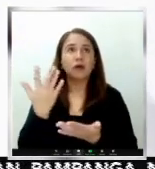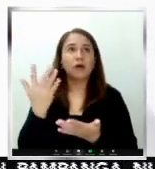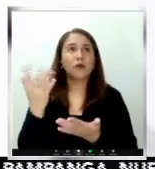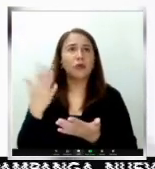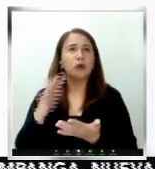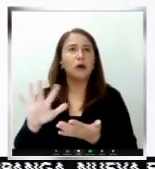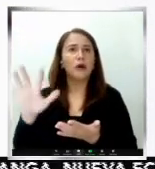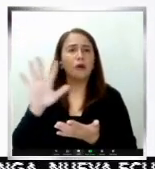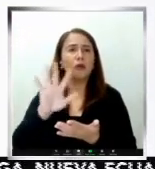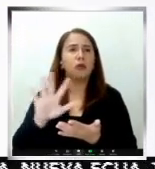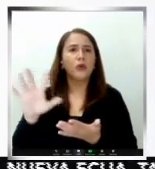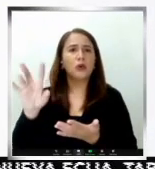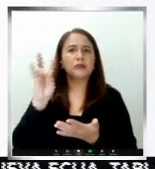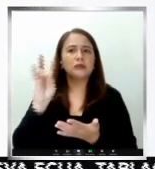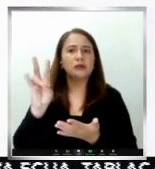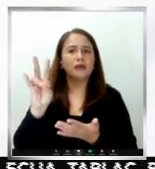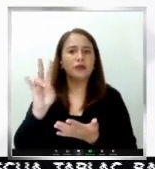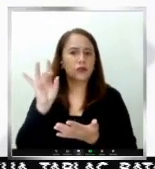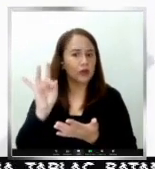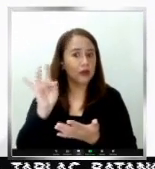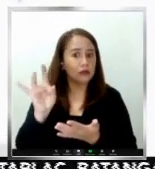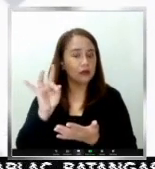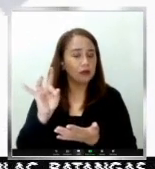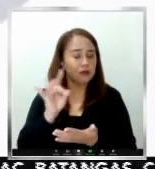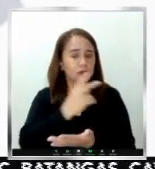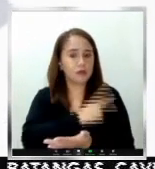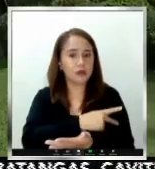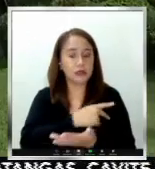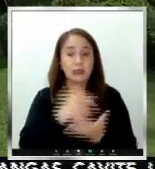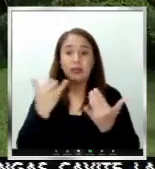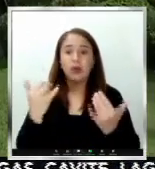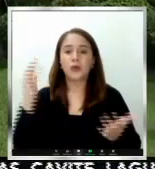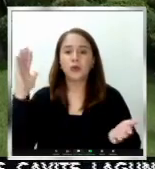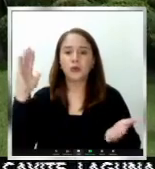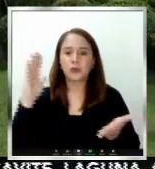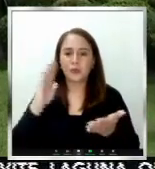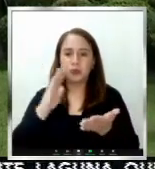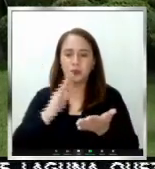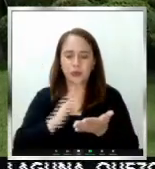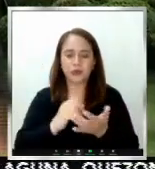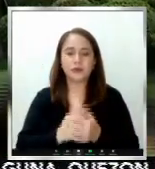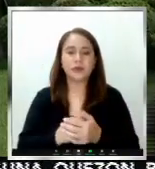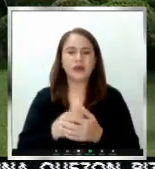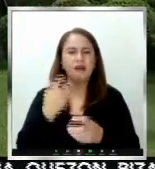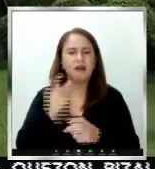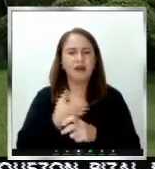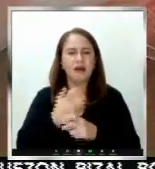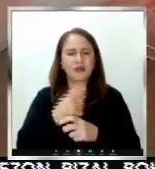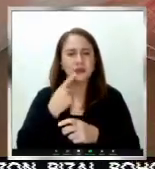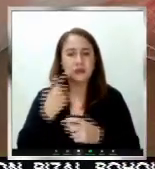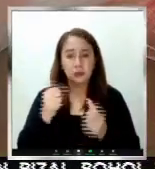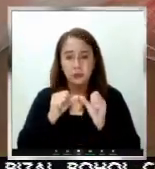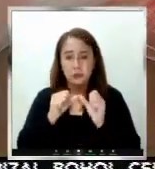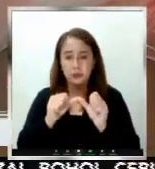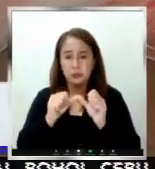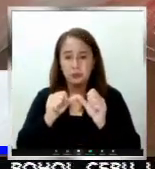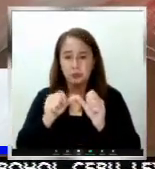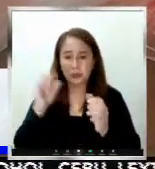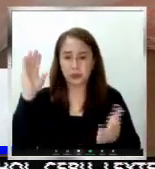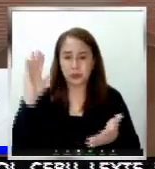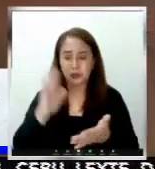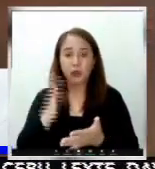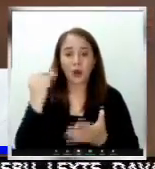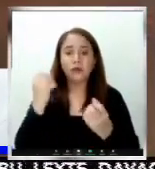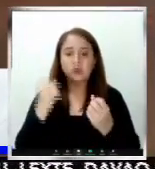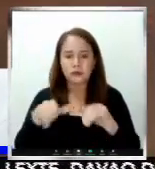hanggang 70 to 80. So kahit papaano po, bumababa po ito. Mahirap pa rin masabing magtutuloy-tuloy na ang pagbaba, lalo pat maraming